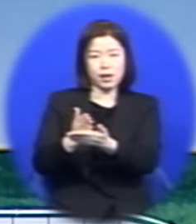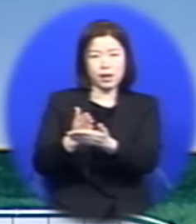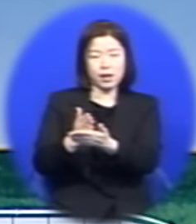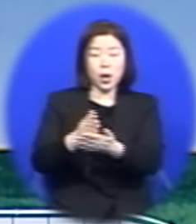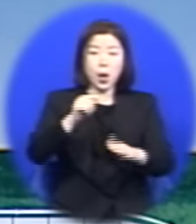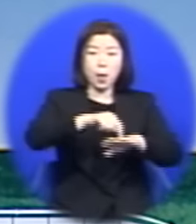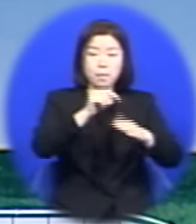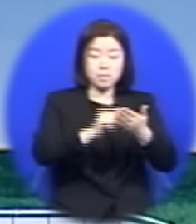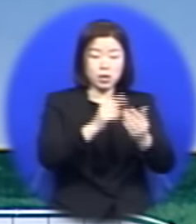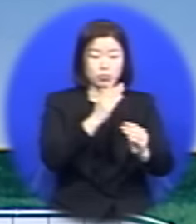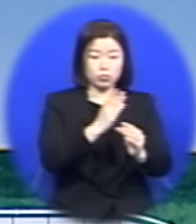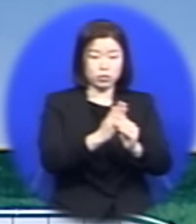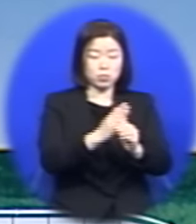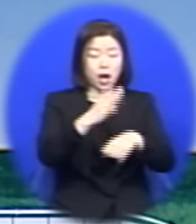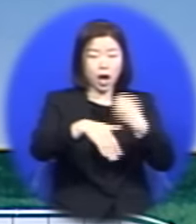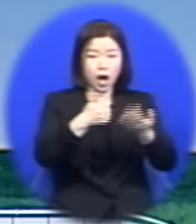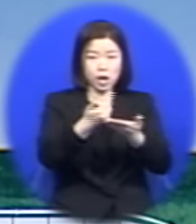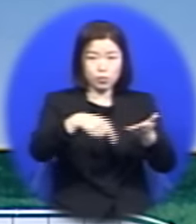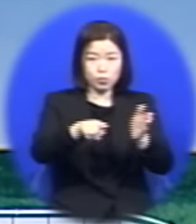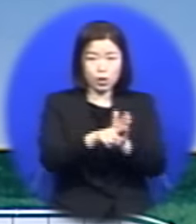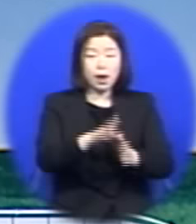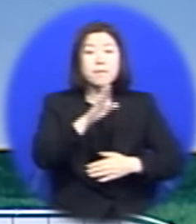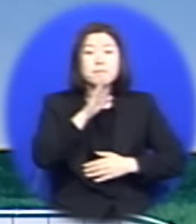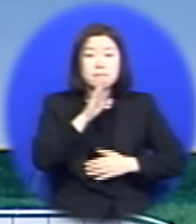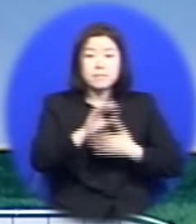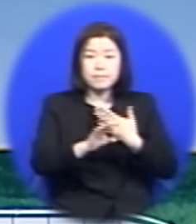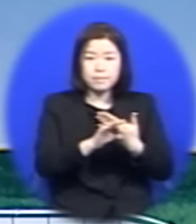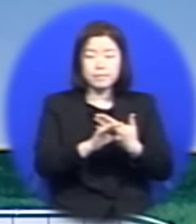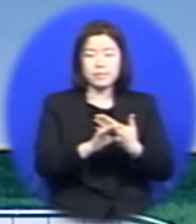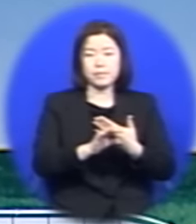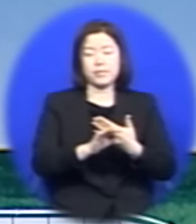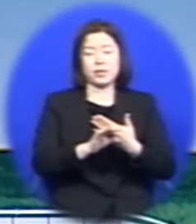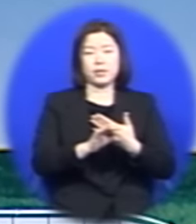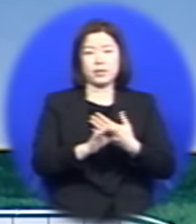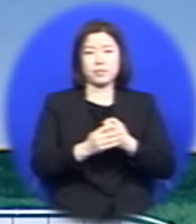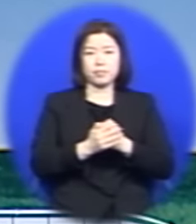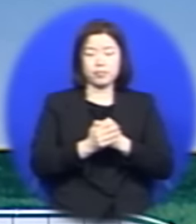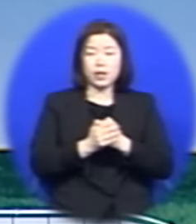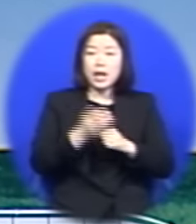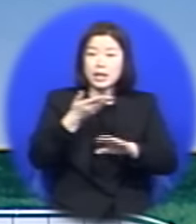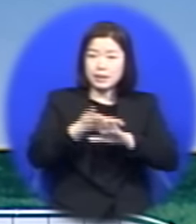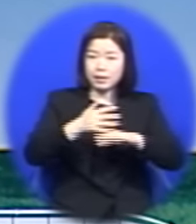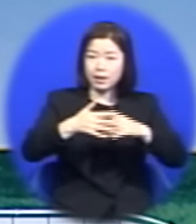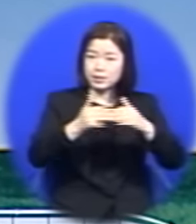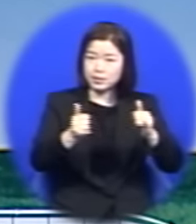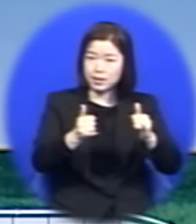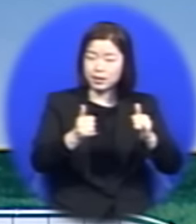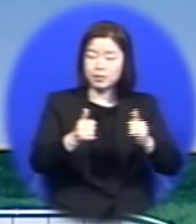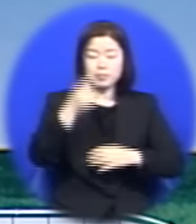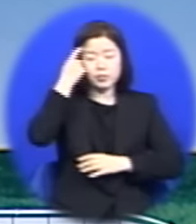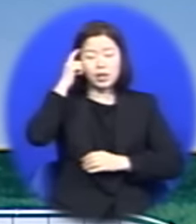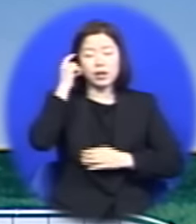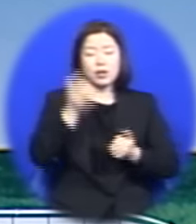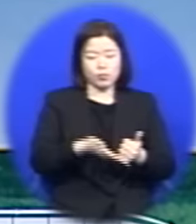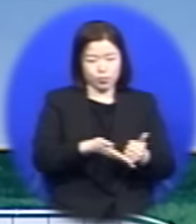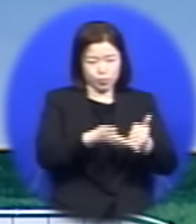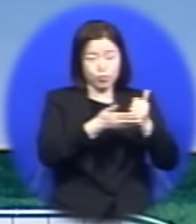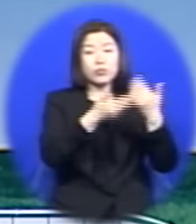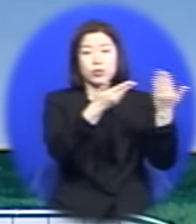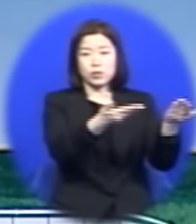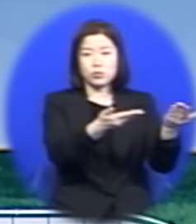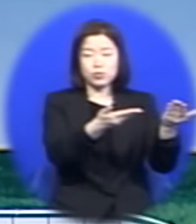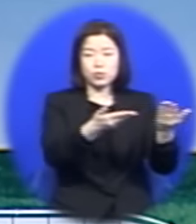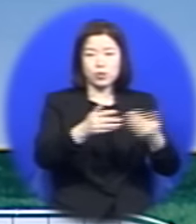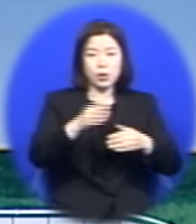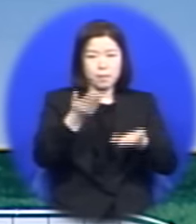마음의 중심이 하나님을 위한 것이 맞다면 그러면 상대방의 의견을 존중하고 그리고